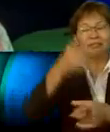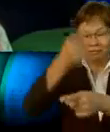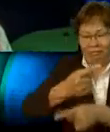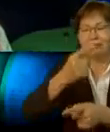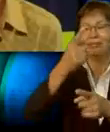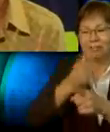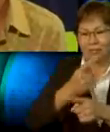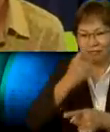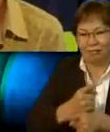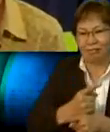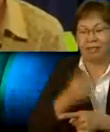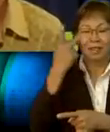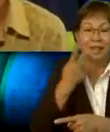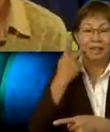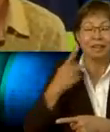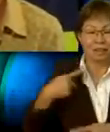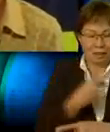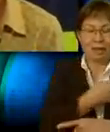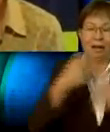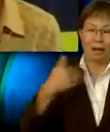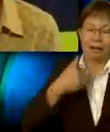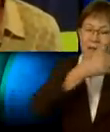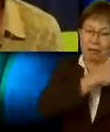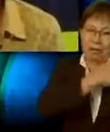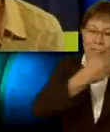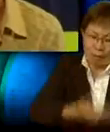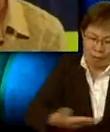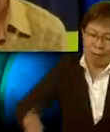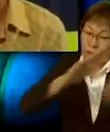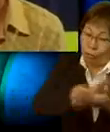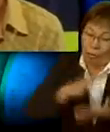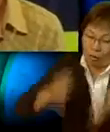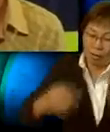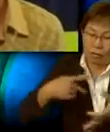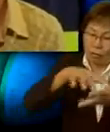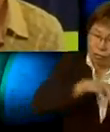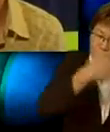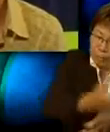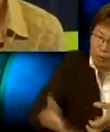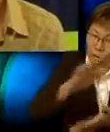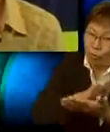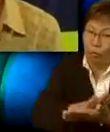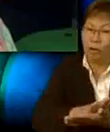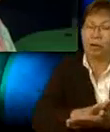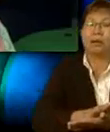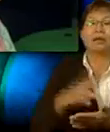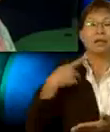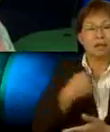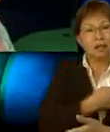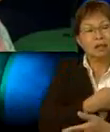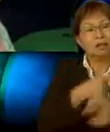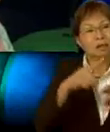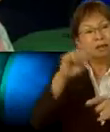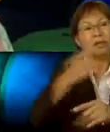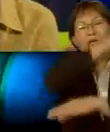Nadia. Kita juga kena ada tanggungjawab terhadap harta benda sekolah. Kalau kita merosakkan harta benda sekolah, bukan setakat kita